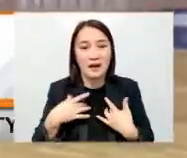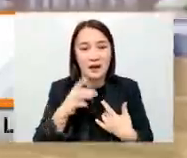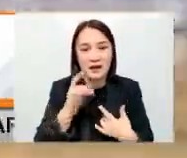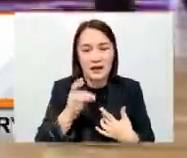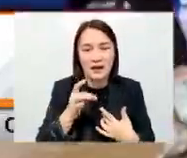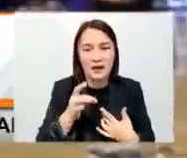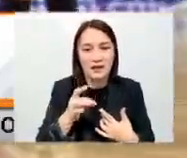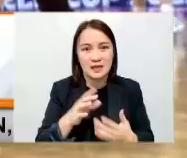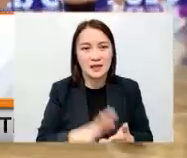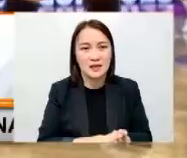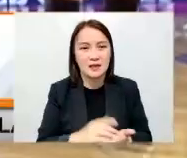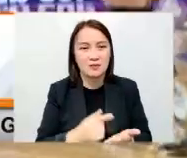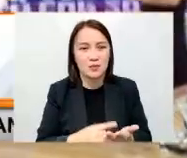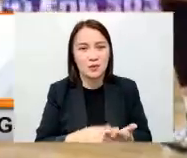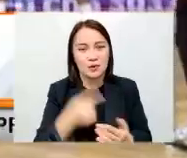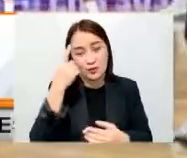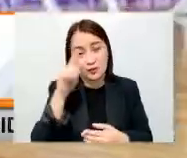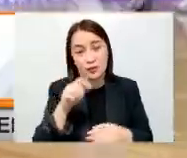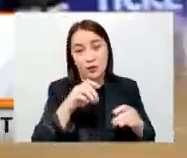sa bansa. Ang naging final score,